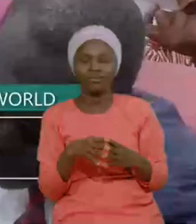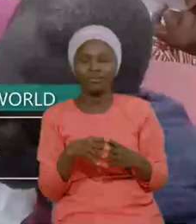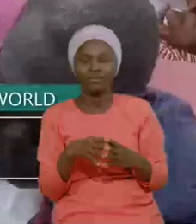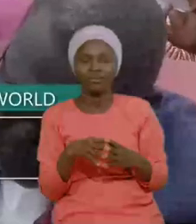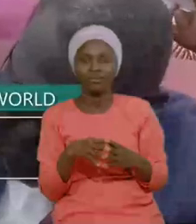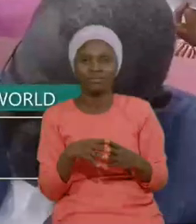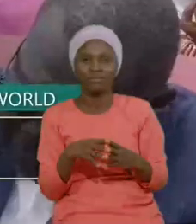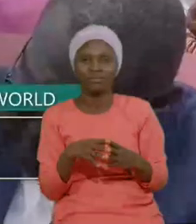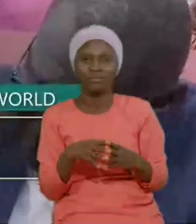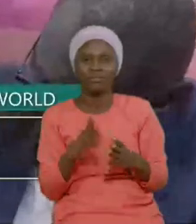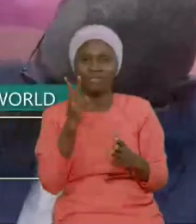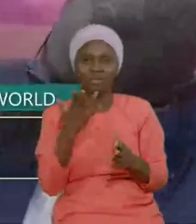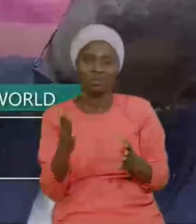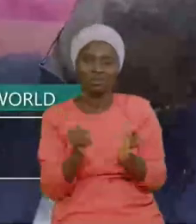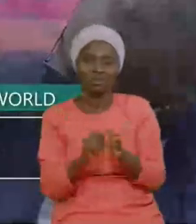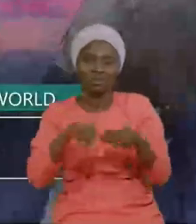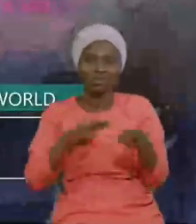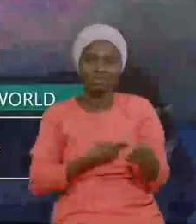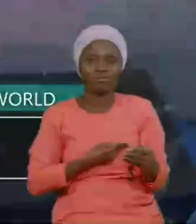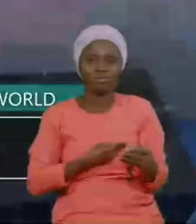Il y a beaucoup de livres dans nos bibliothèques